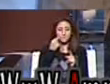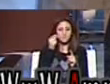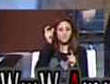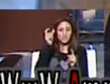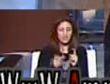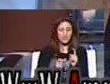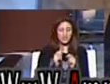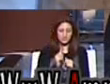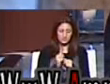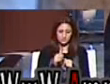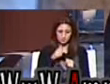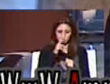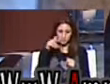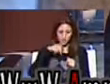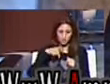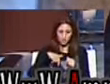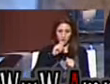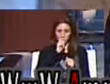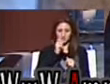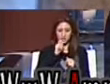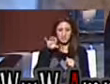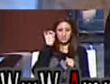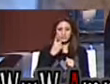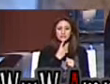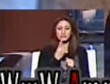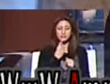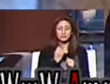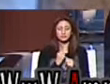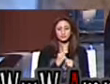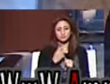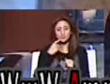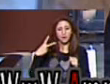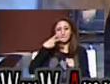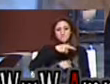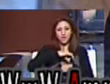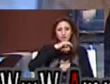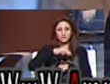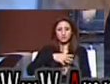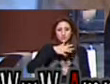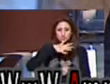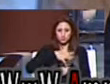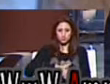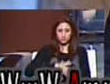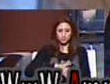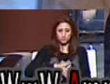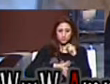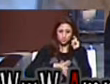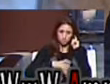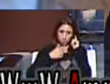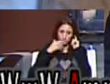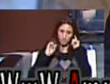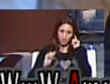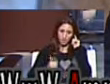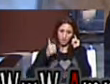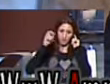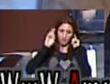هذه المقدمه بقولها ليه؟ بقول لكم عندنا ايه النهارده في برنامج 90 دقيقه. هيكون معانا النهارده بعد الفاصل الشيخ حازم صلاح ابو اسماعيل في حوار بناء على